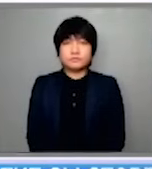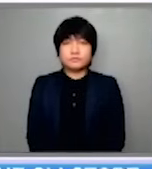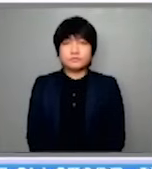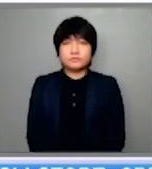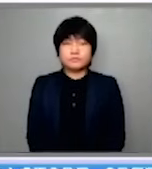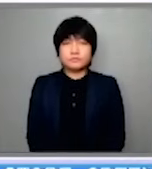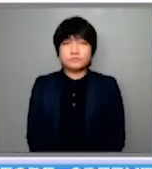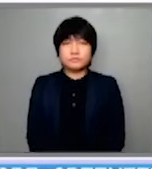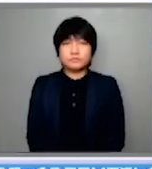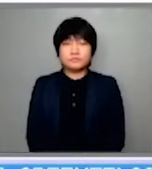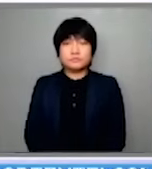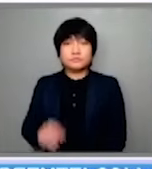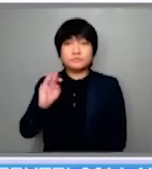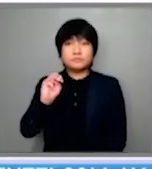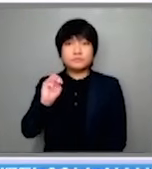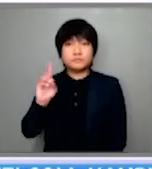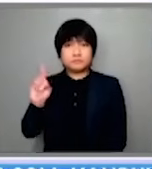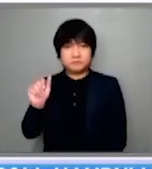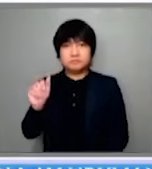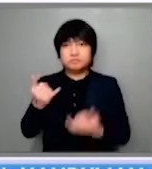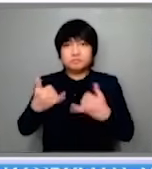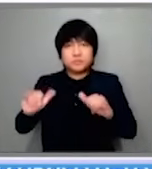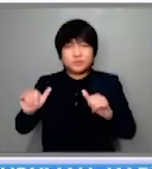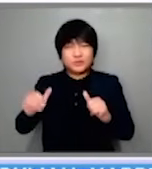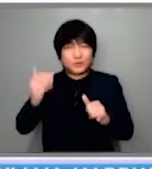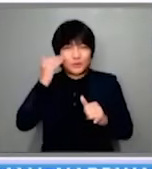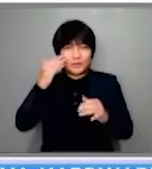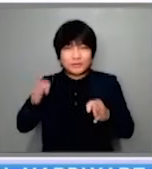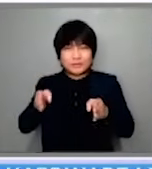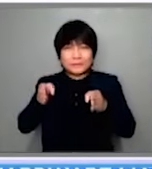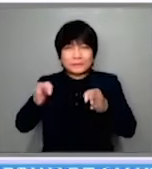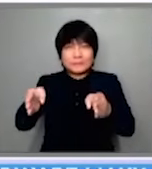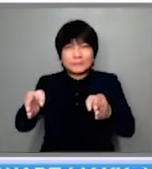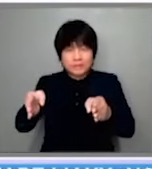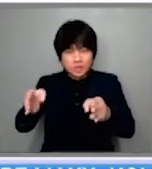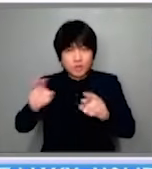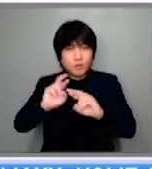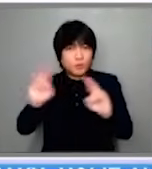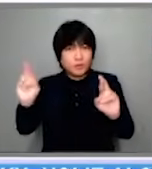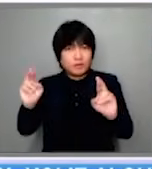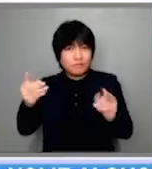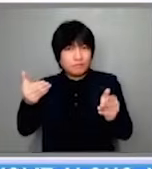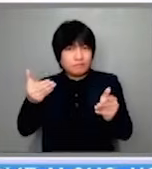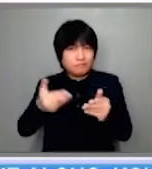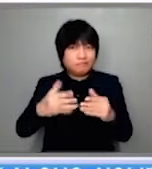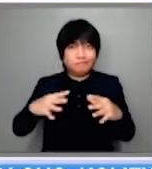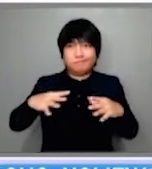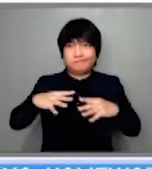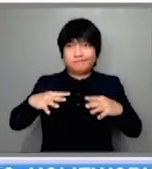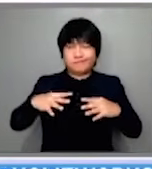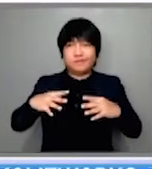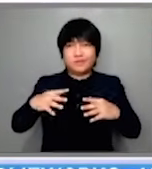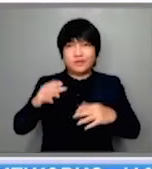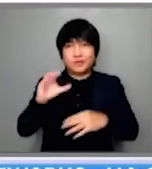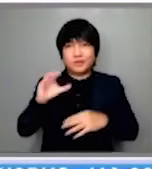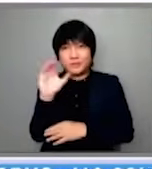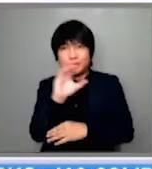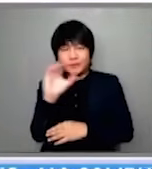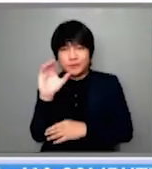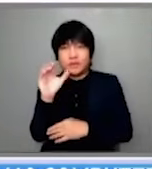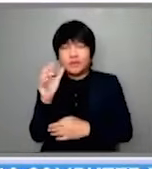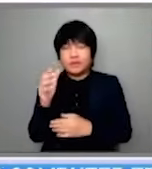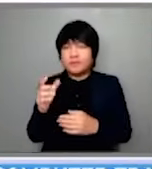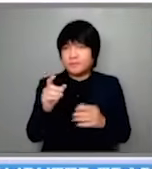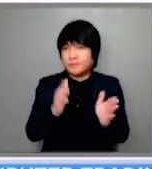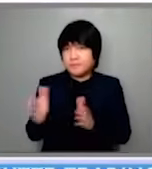ng MMDA sa ilang kalsada bilang paghahanda sa matinding traffic ngayong holiday season. May ulat on the spot si Alan Gatos ng Super